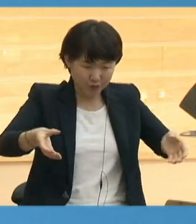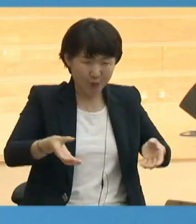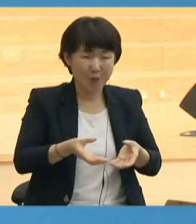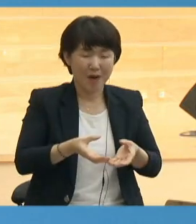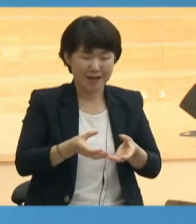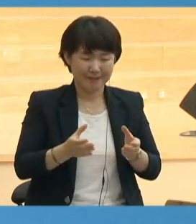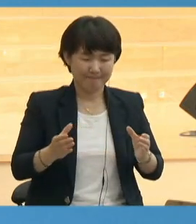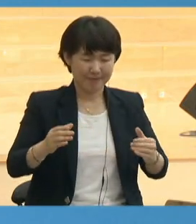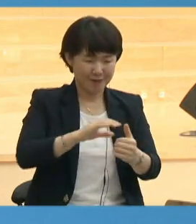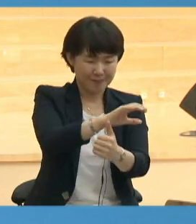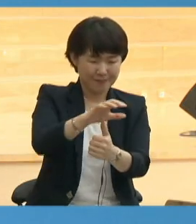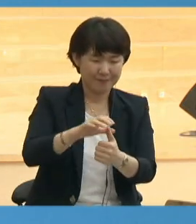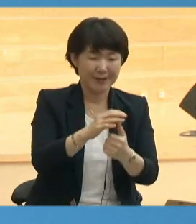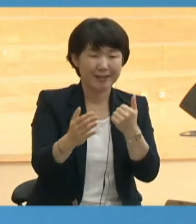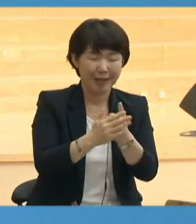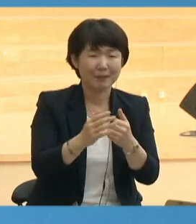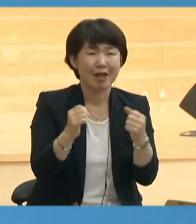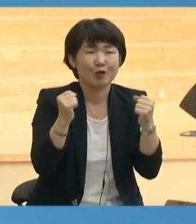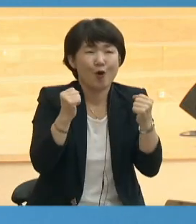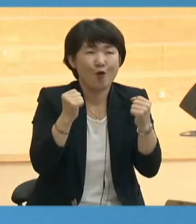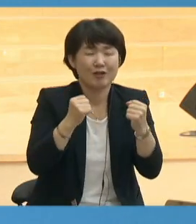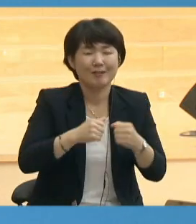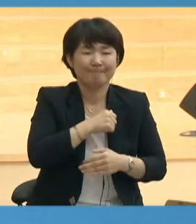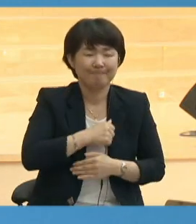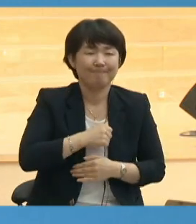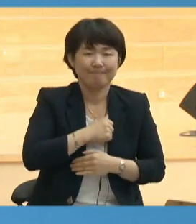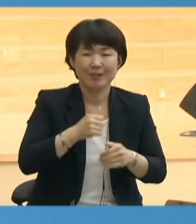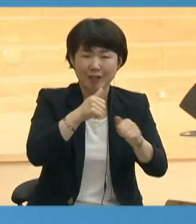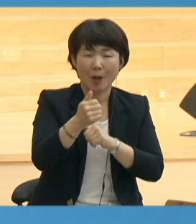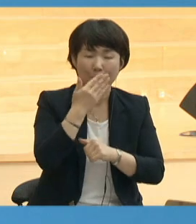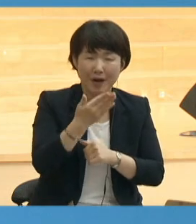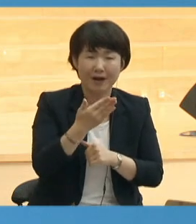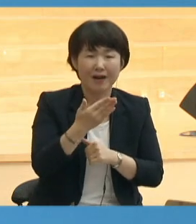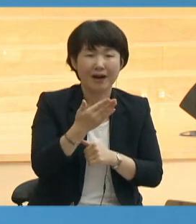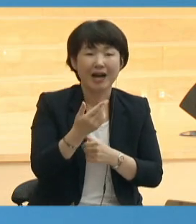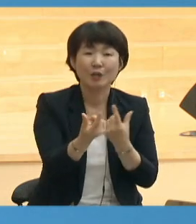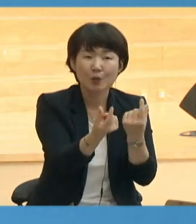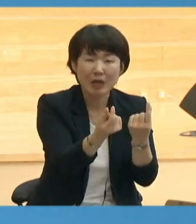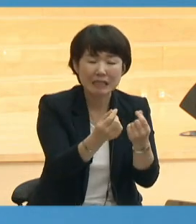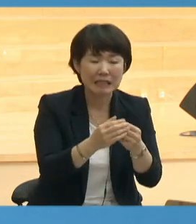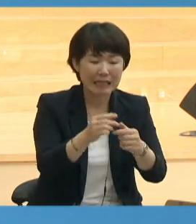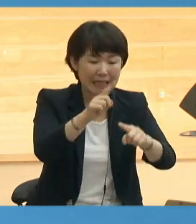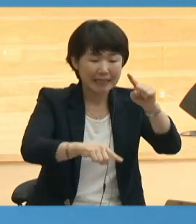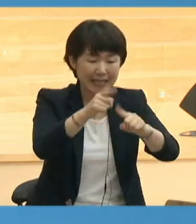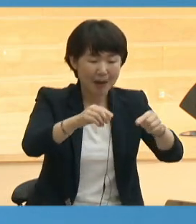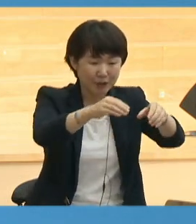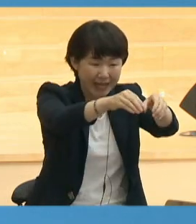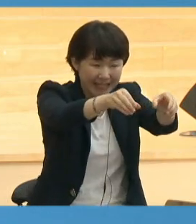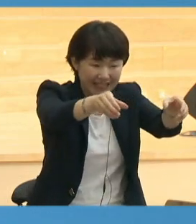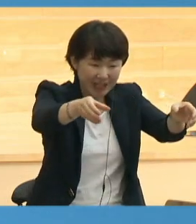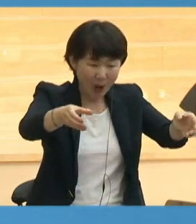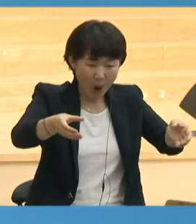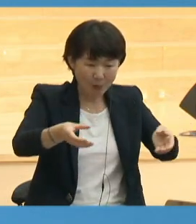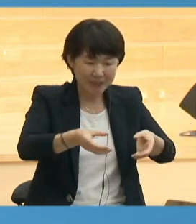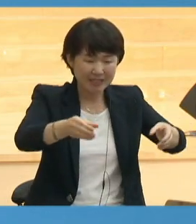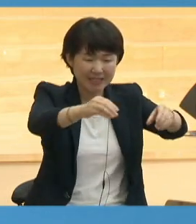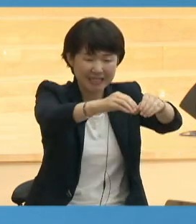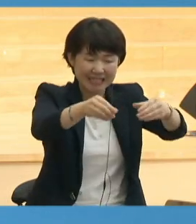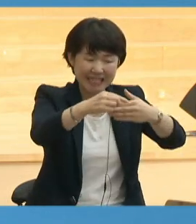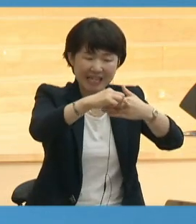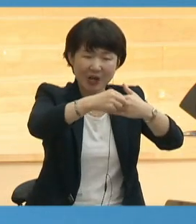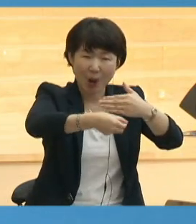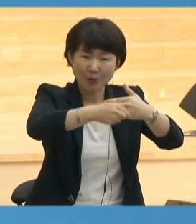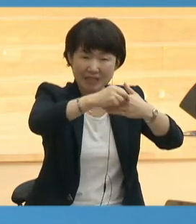껍질 덕분이다 코르크 층 덕분이다 그렇게 말했습니다 많은 이 나무 껍질 해서요 뭐 가 나온 지 아십니까 나무 껍질에서 나무 껍질에서